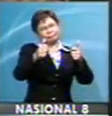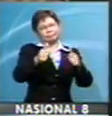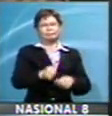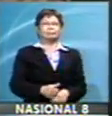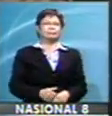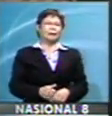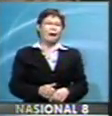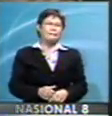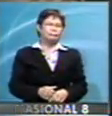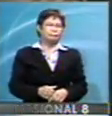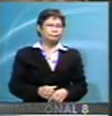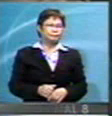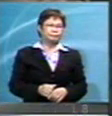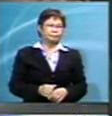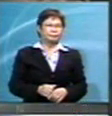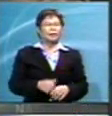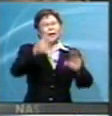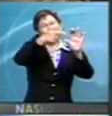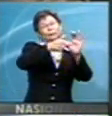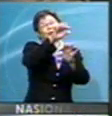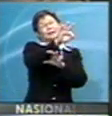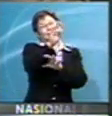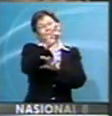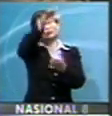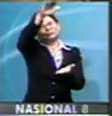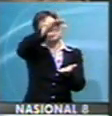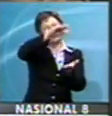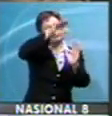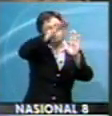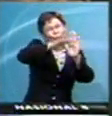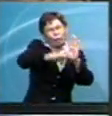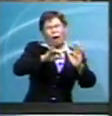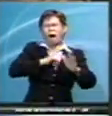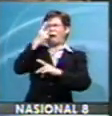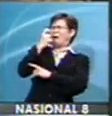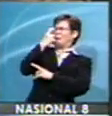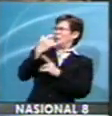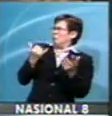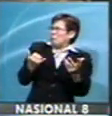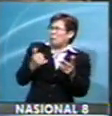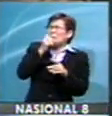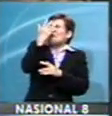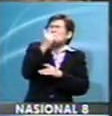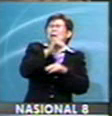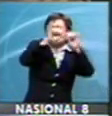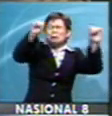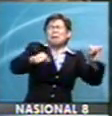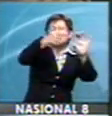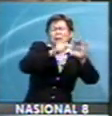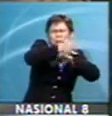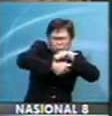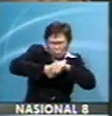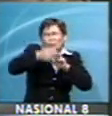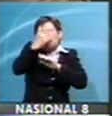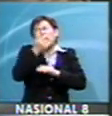seminggu saya sendiri turun semalam dan saya melihat a as ni Bukan Kerana nak sorok sorok minyak ni untuk nak